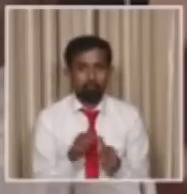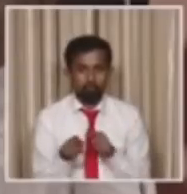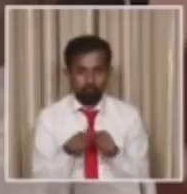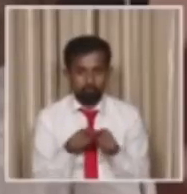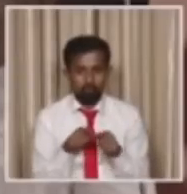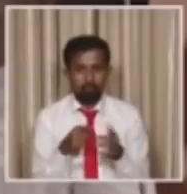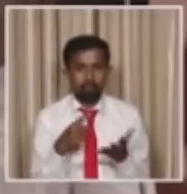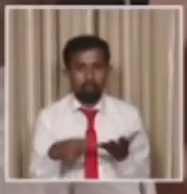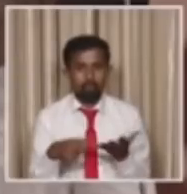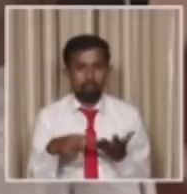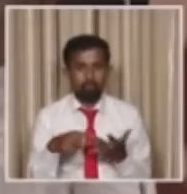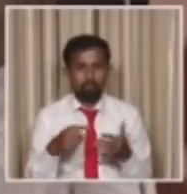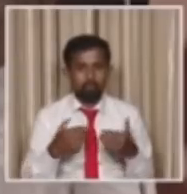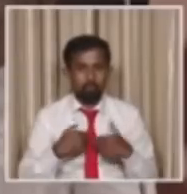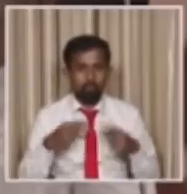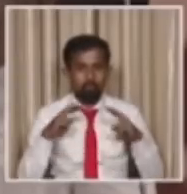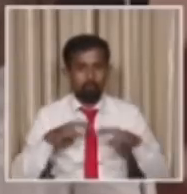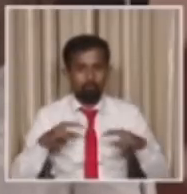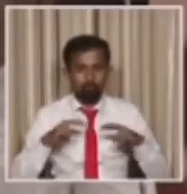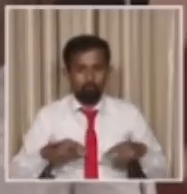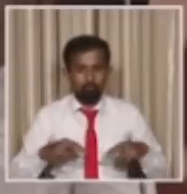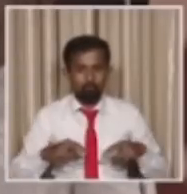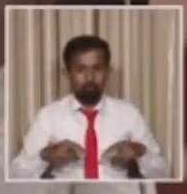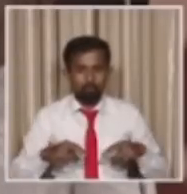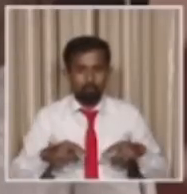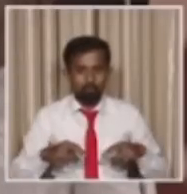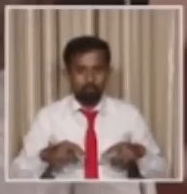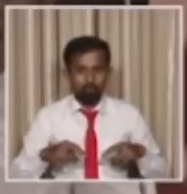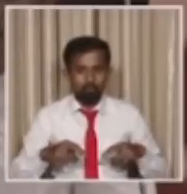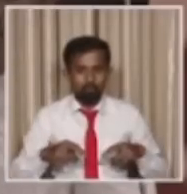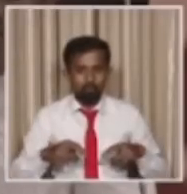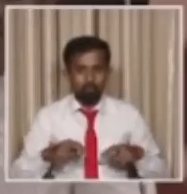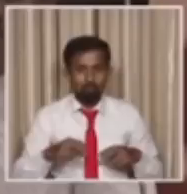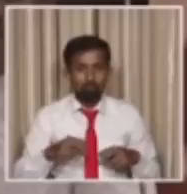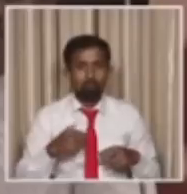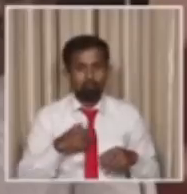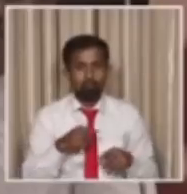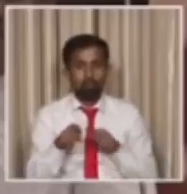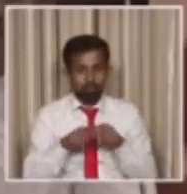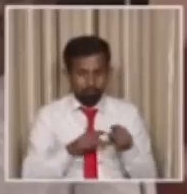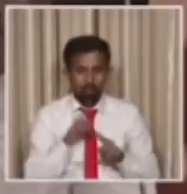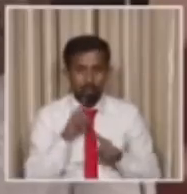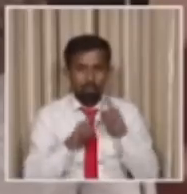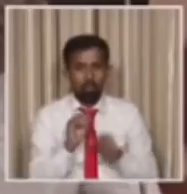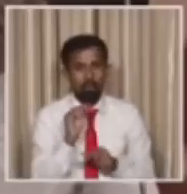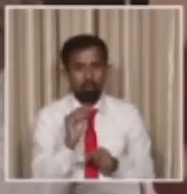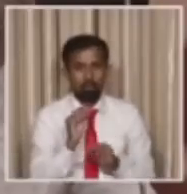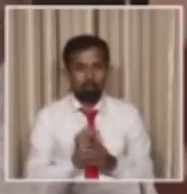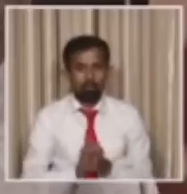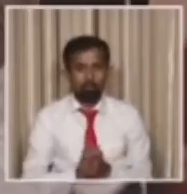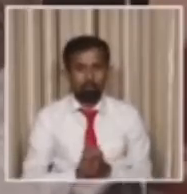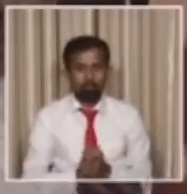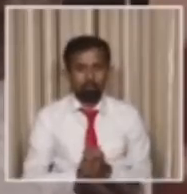එවැනි දේවල් අපේ විමර්ශනයේ මේ ආවොත් එහෙම අපි ඒක ගැන කතා කරන්න.